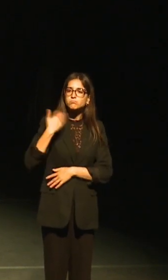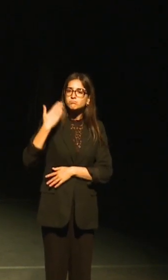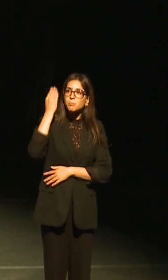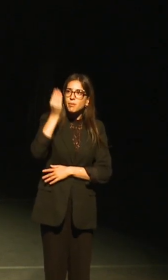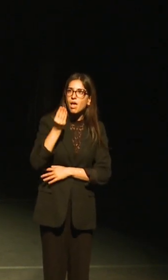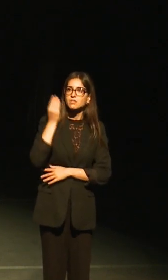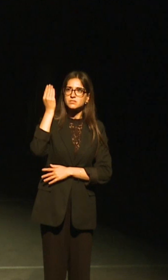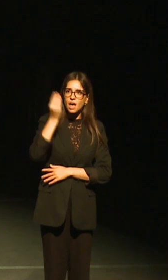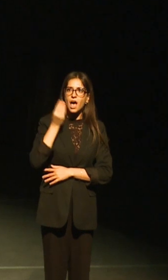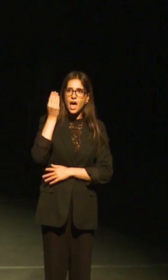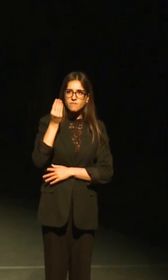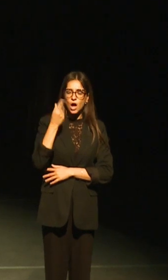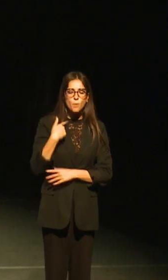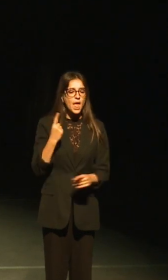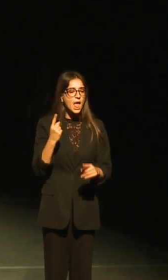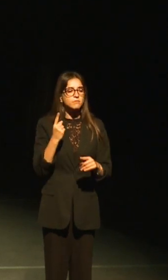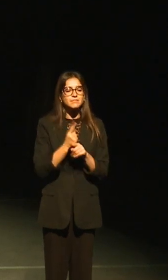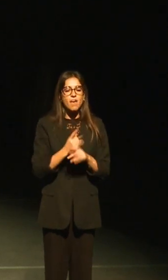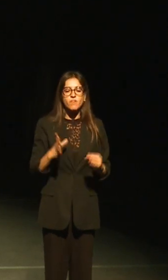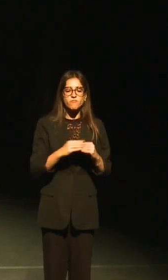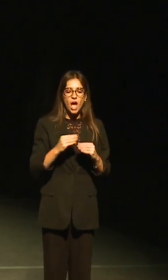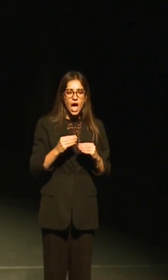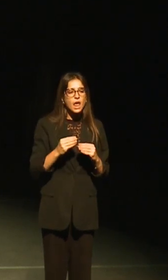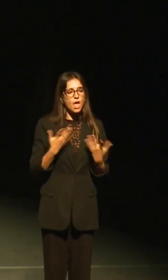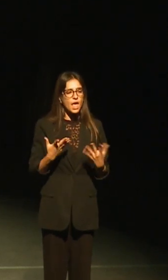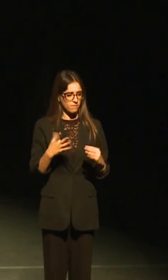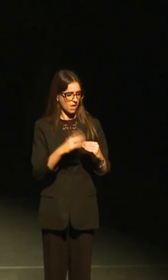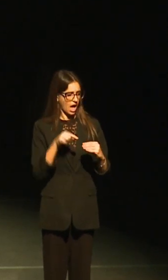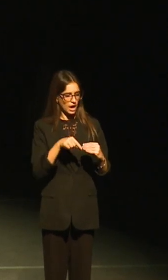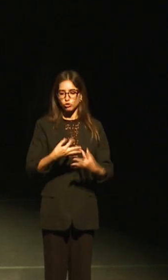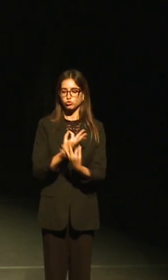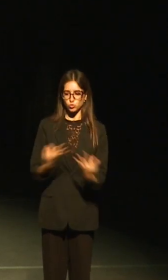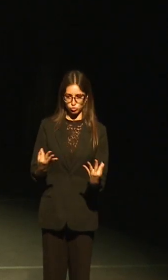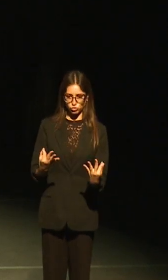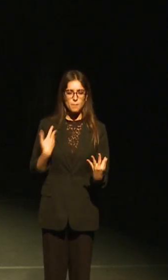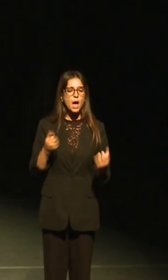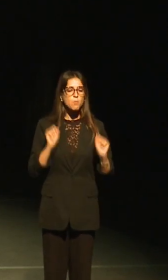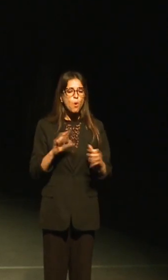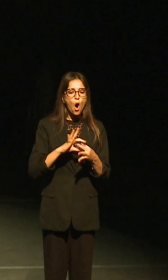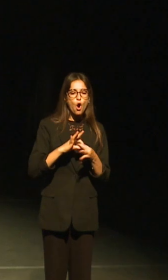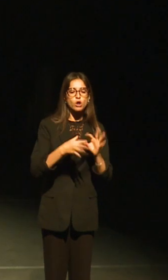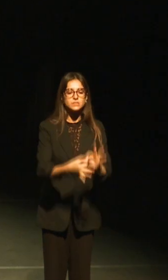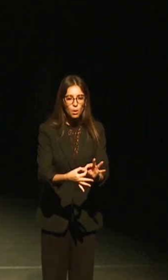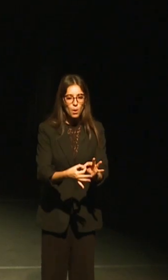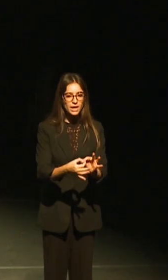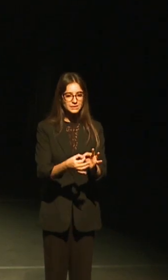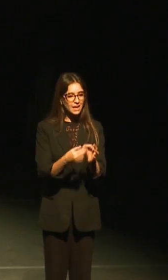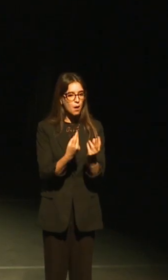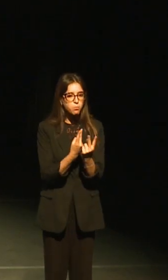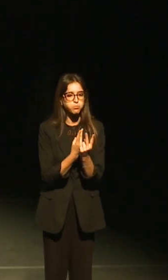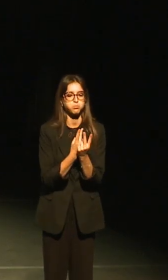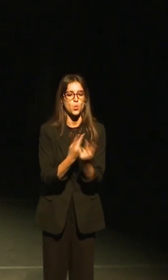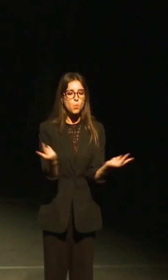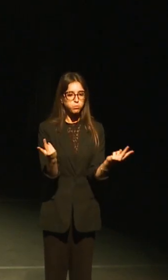le cose da fare erano giuste Ma che la ricaduta pubblica poteva essere negativa per l'azienda perché evidentemente lo